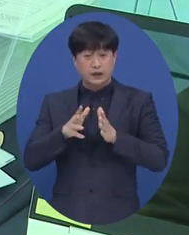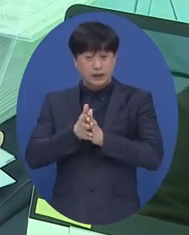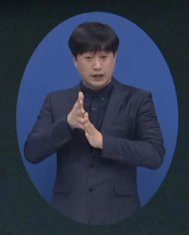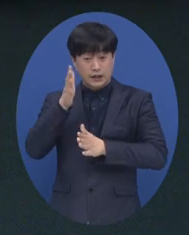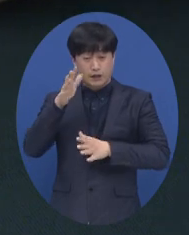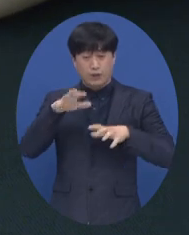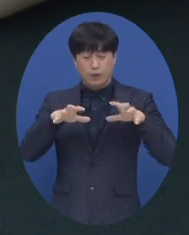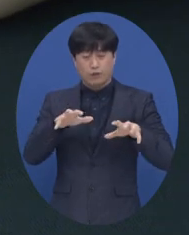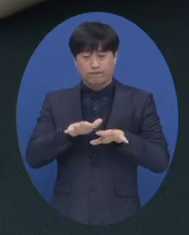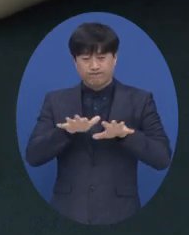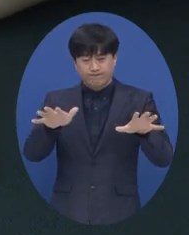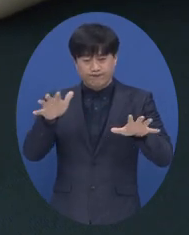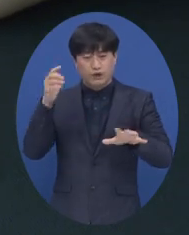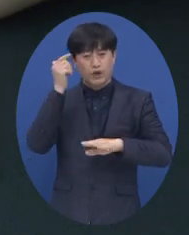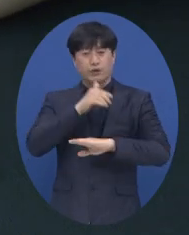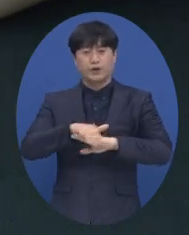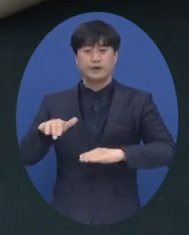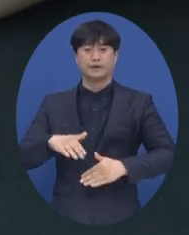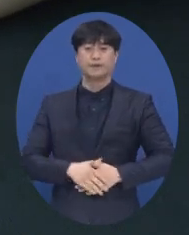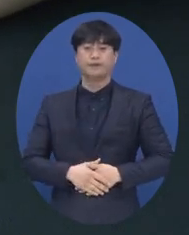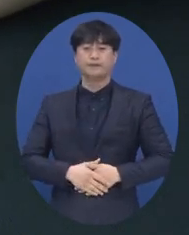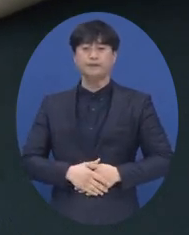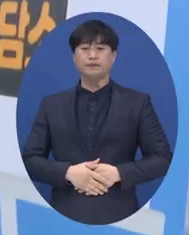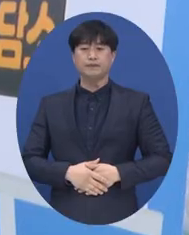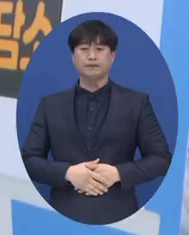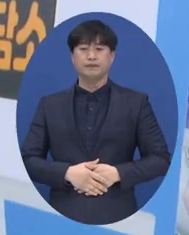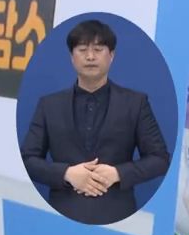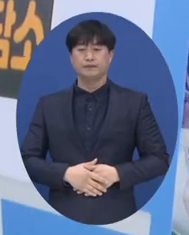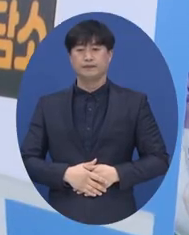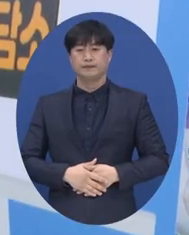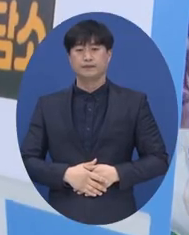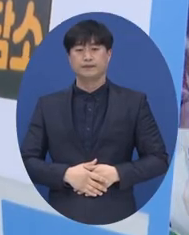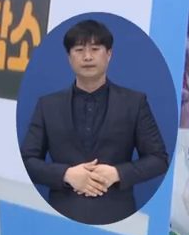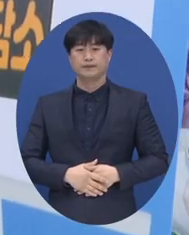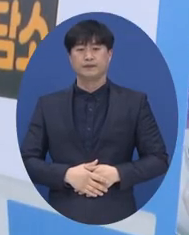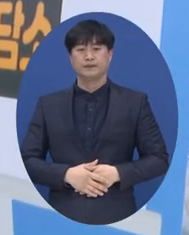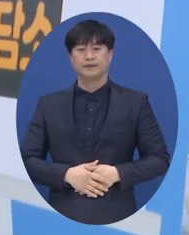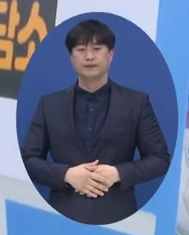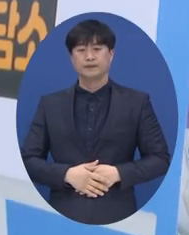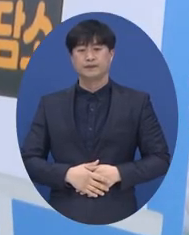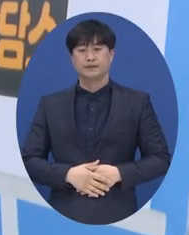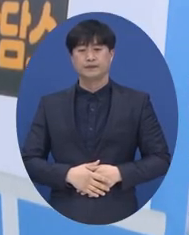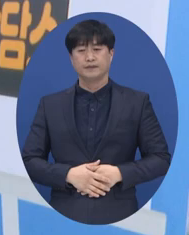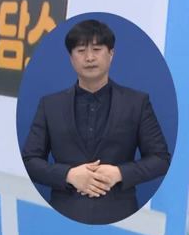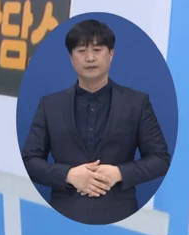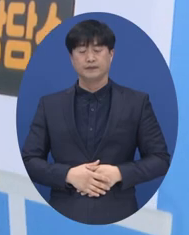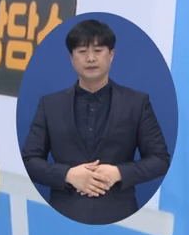31개 시군 전역으로 확대해 나갈 계획입니다. 경기지TV 구영슬입니다.